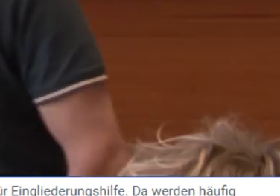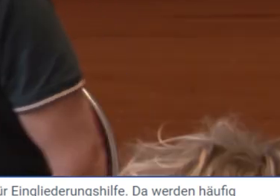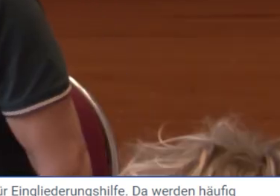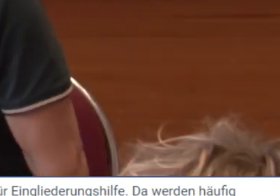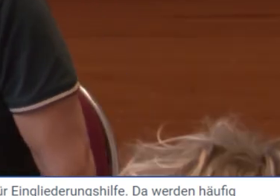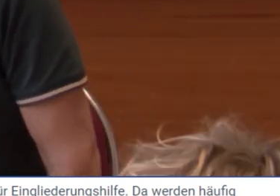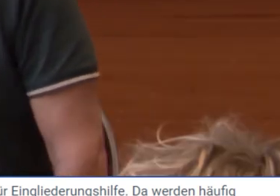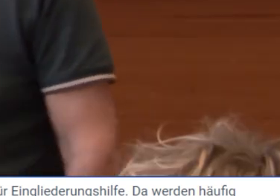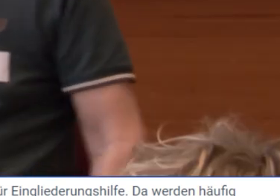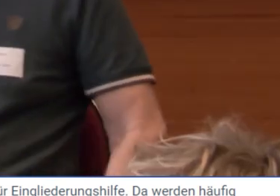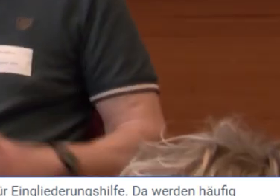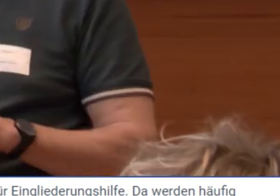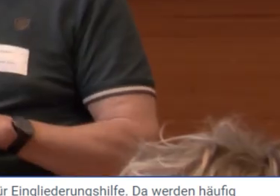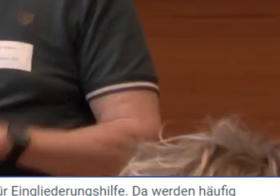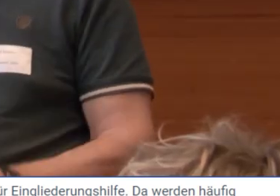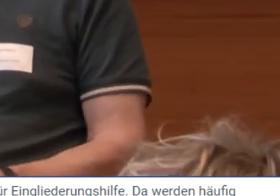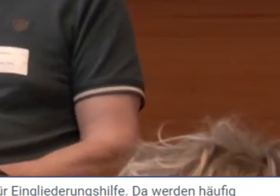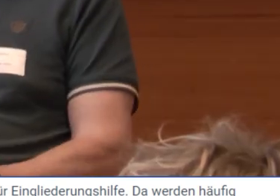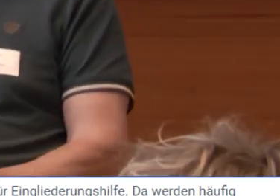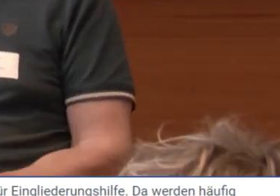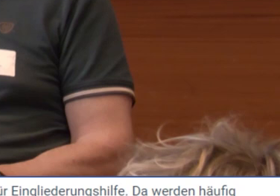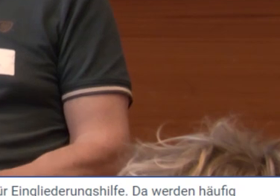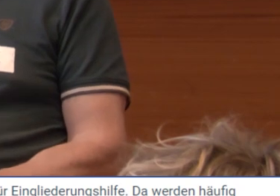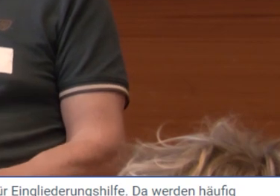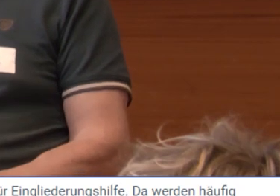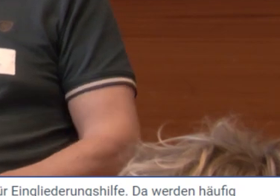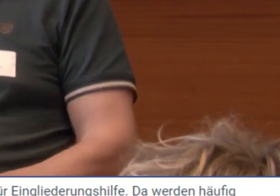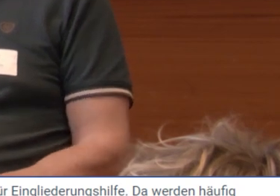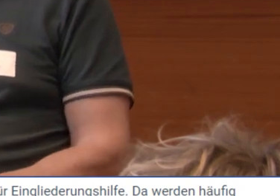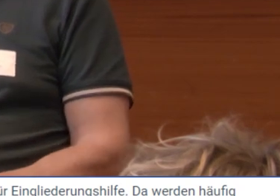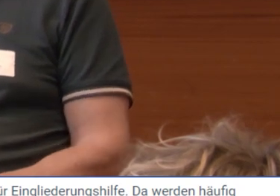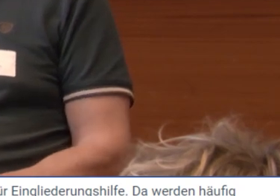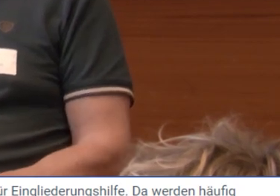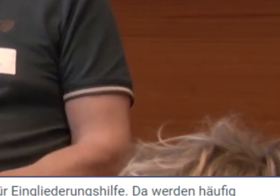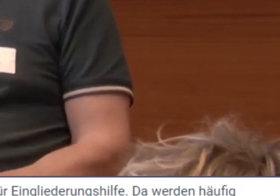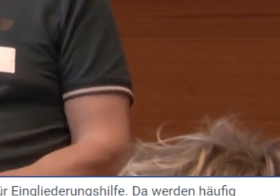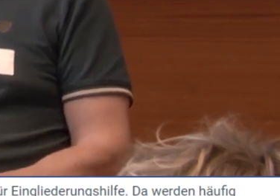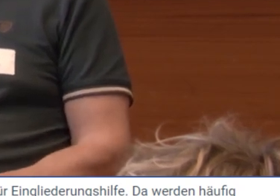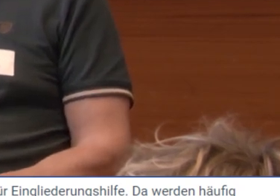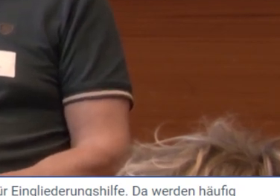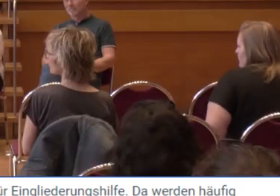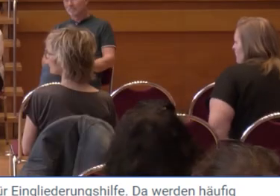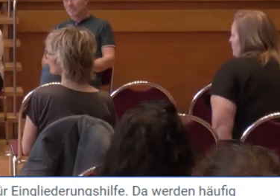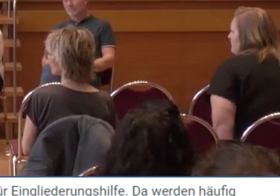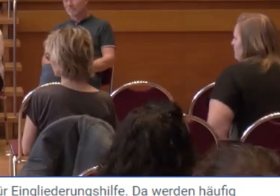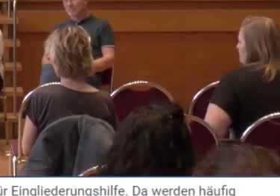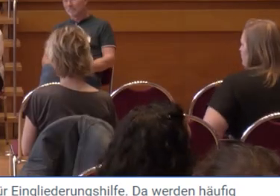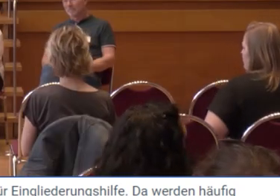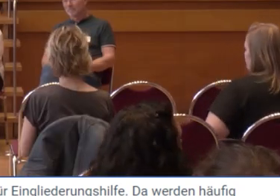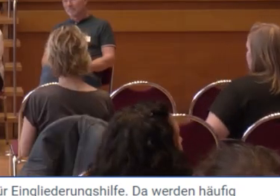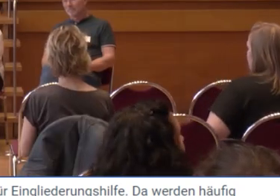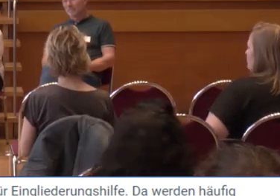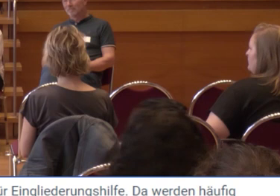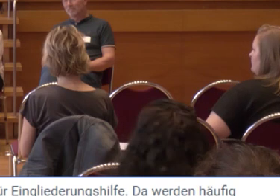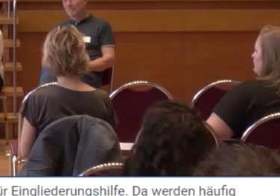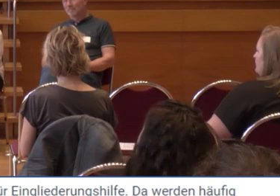gehen Sie mal zur klientenstelle also so und das ist das eine also in der Praxis dass du nicht so optimal